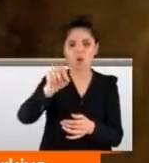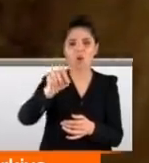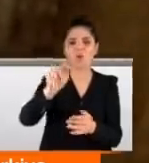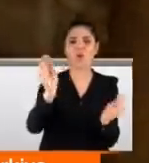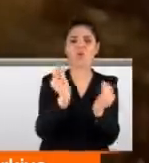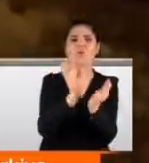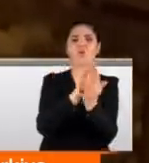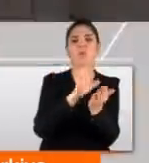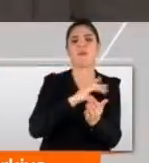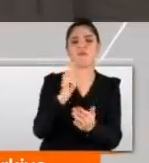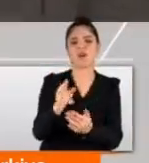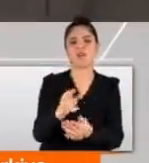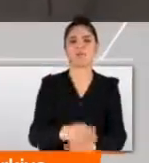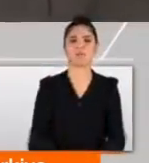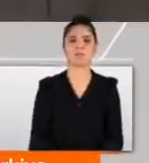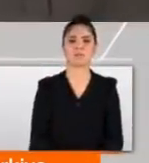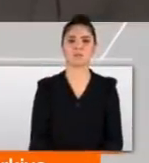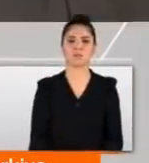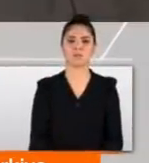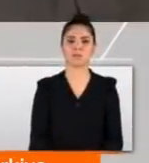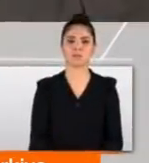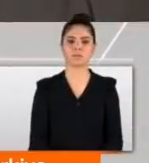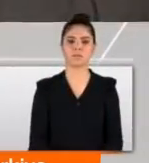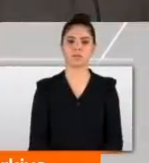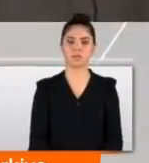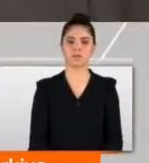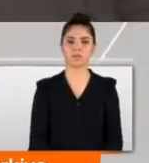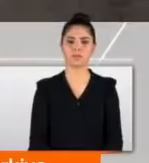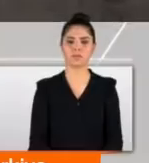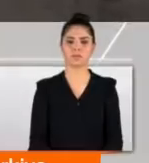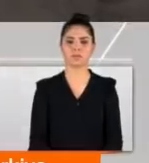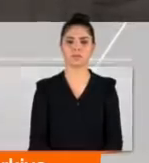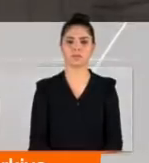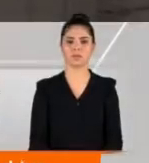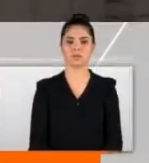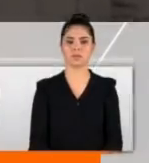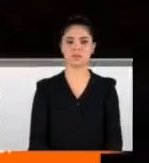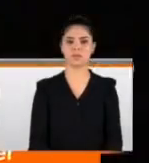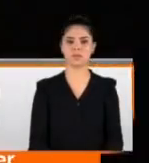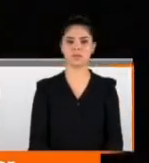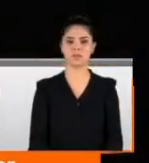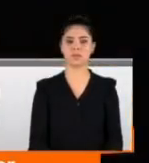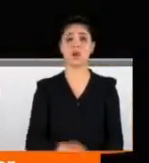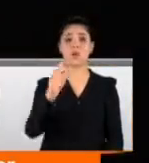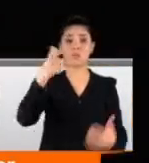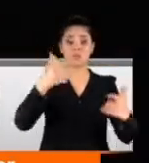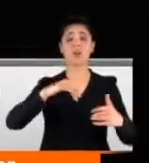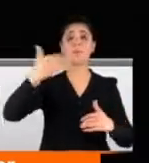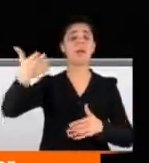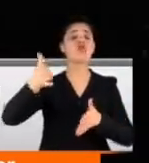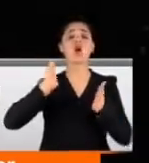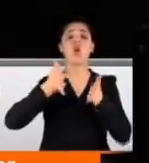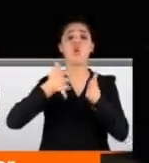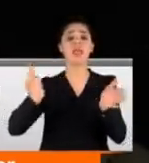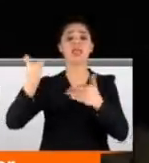yavrusu bulunuyor. Bu köpekler gördüğünüz gibi ağaçta falan yetişmiyorlar. Çoğu aç, çoğu perişan halde. Burası da bir diğer üretim